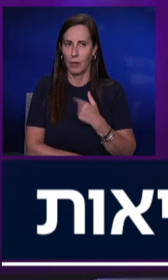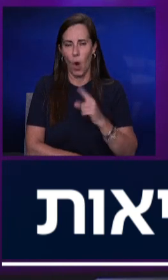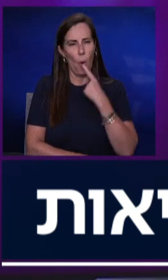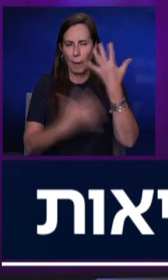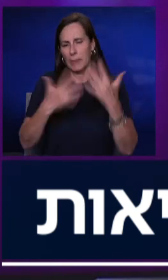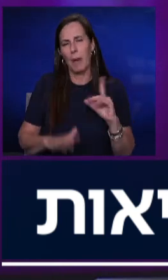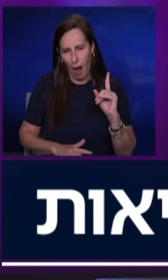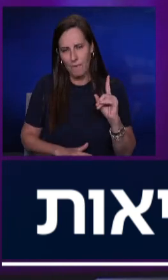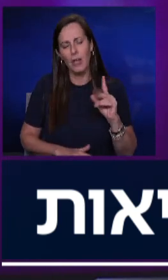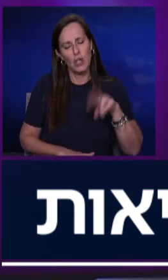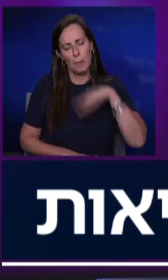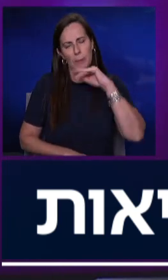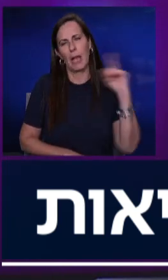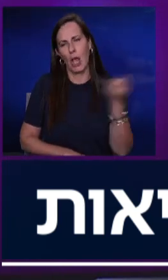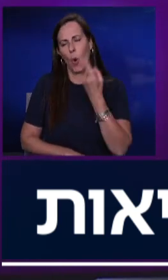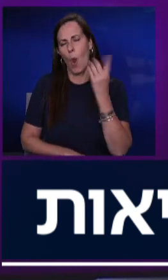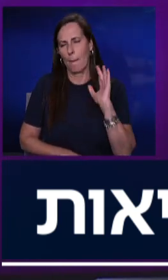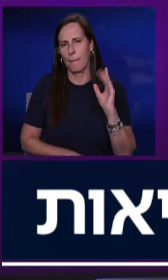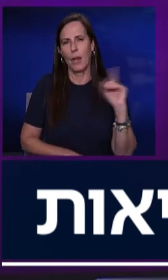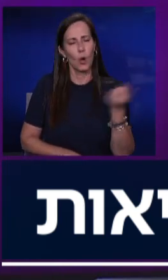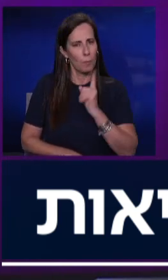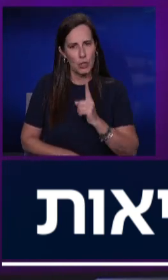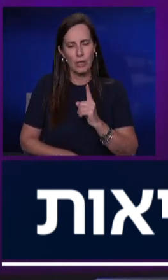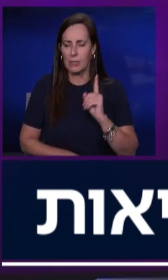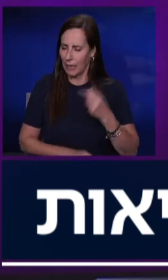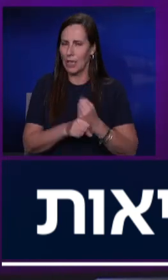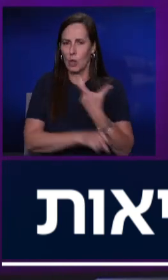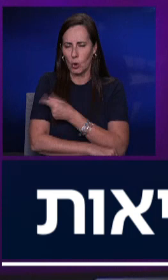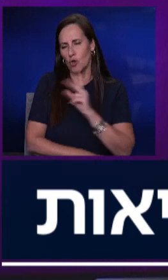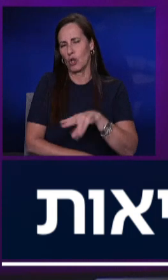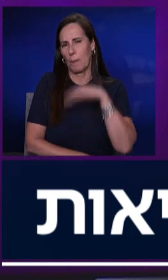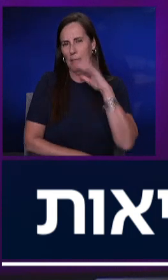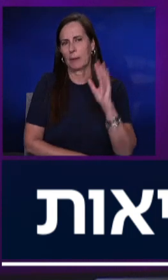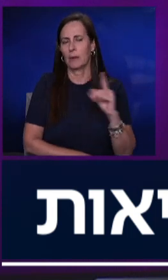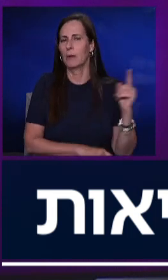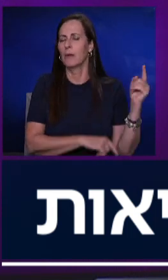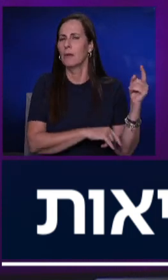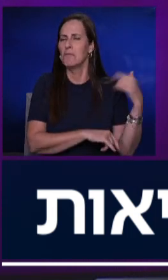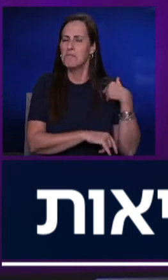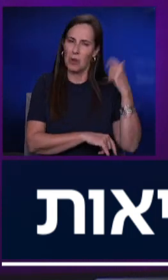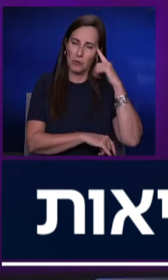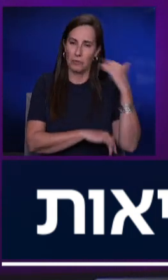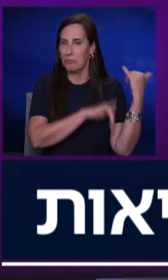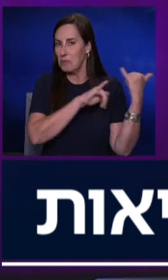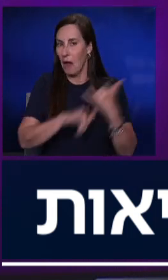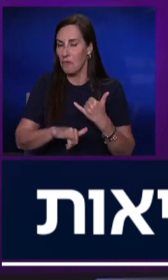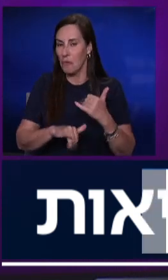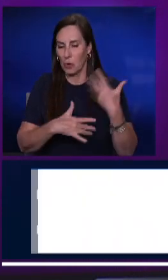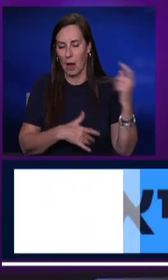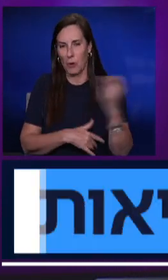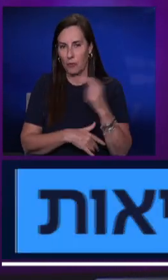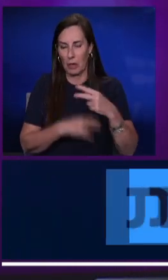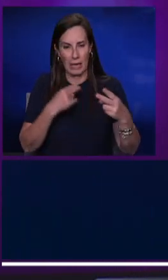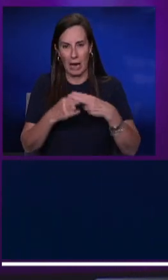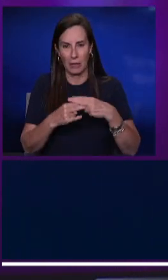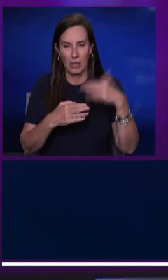מספיק לכולם, כל מי שצריך להתחסן. יגיעו, אני מעריך, בטווח של מספר שבועות, לקראת סוף חודש